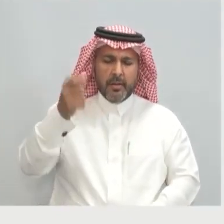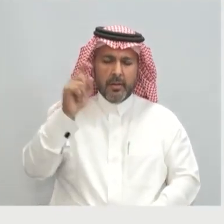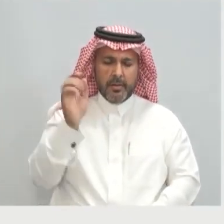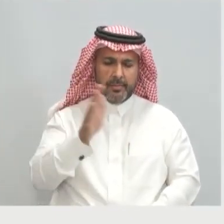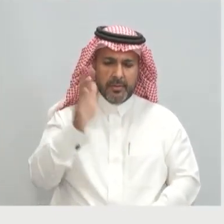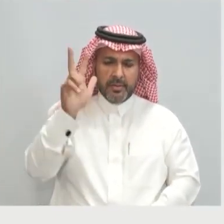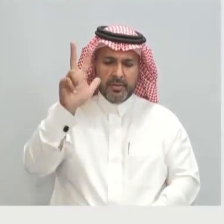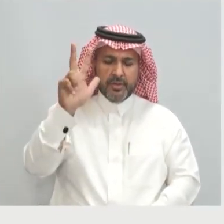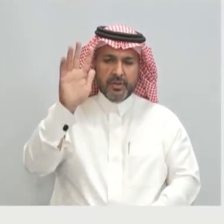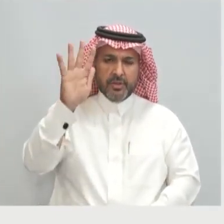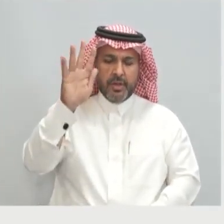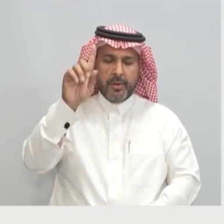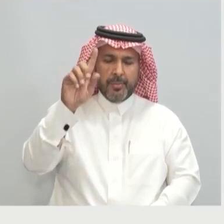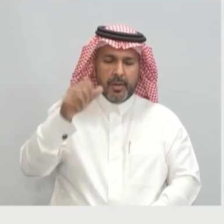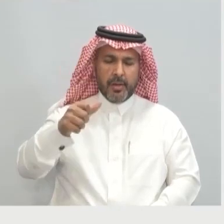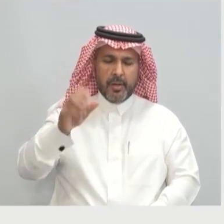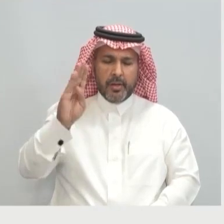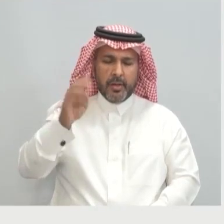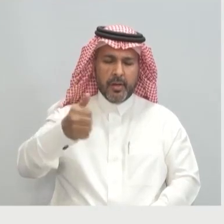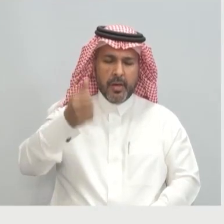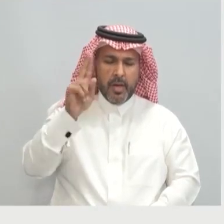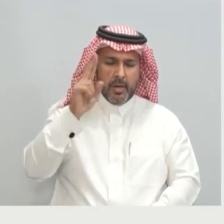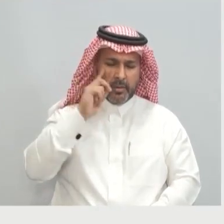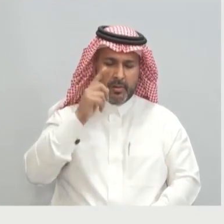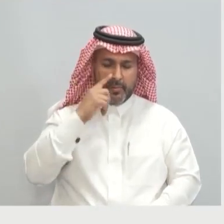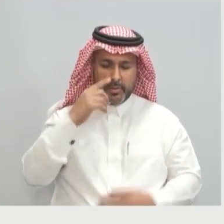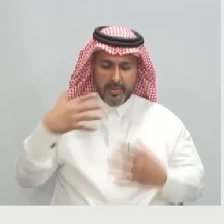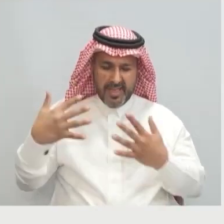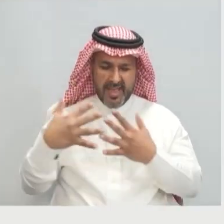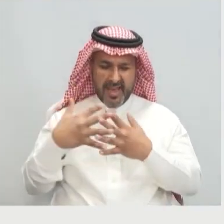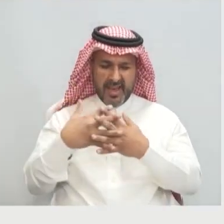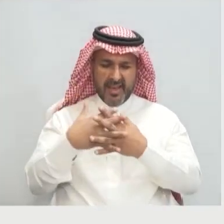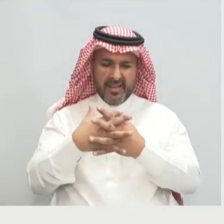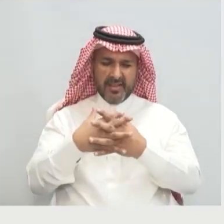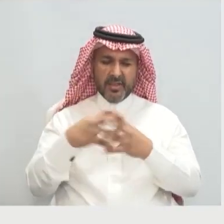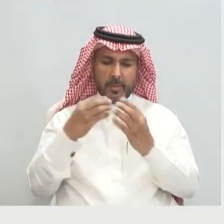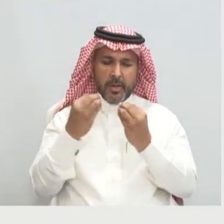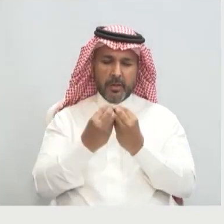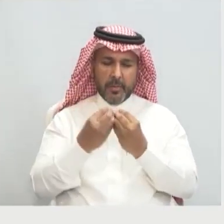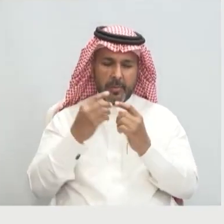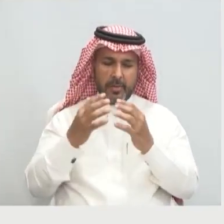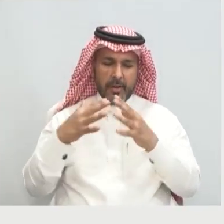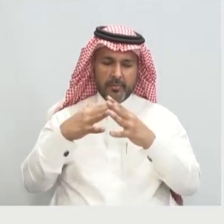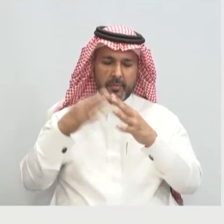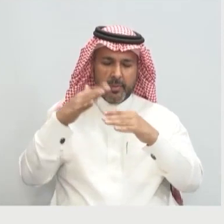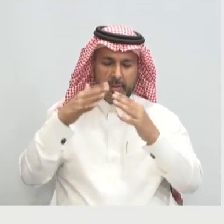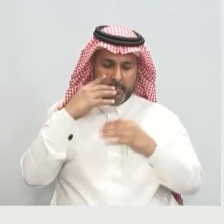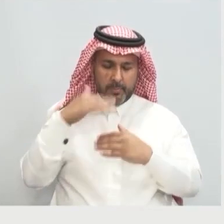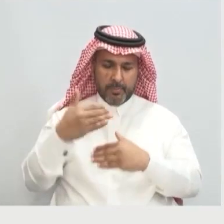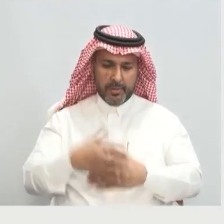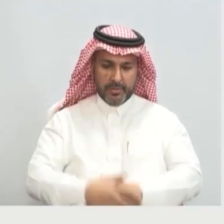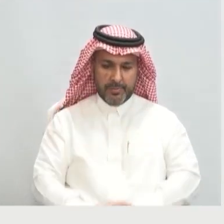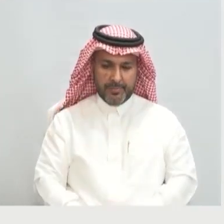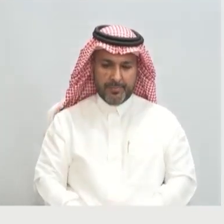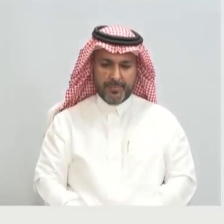اذا الشبكه تبنى لكي نتبادل معلومه سواء ما يتعلق في العمل او حتى الامور الخاصه والاجتماعيه بين الموظفين